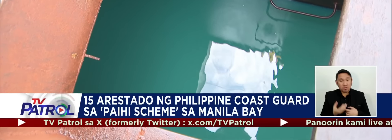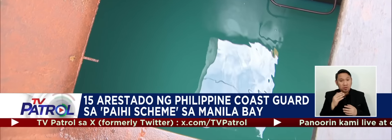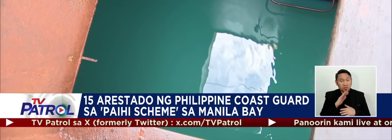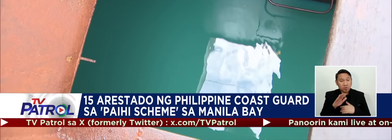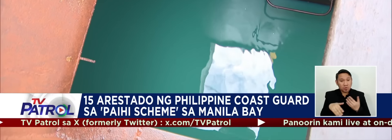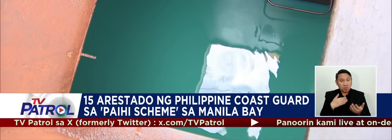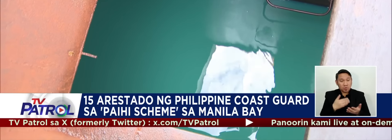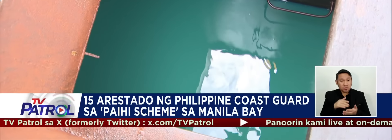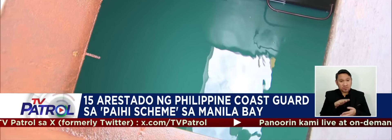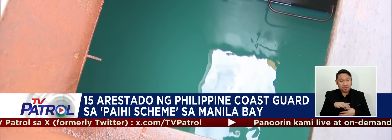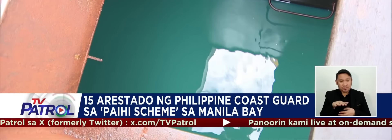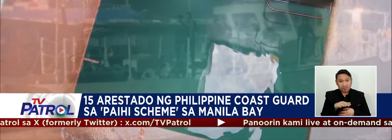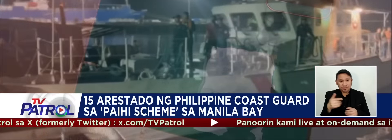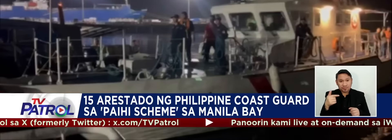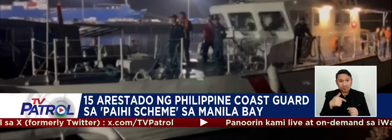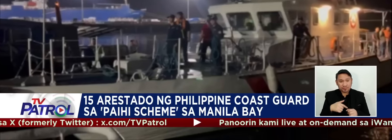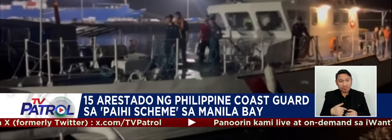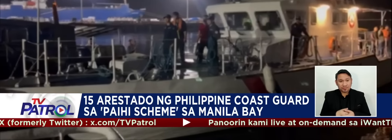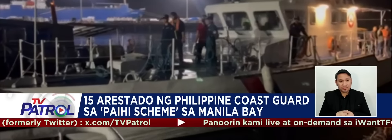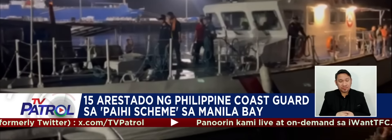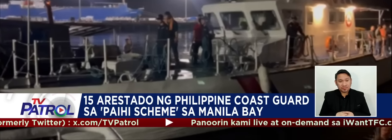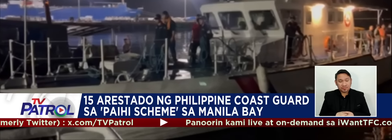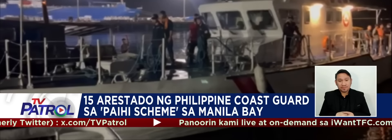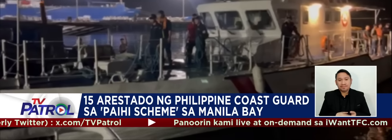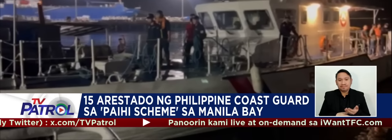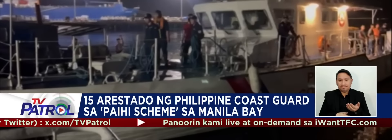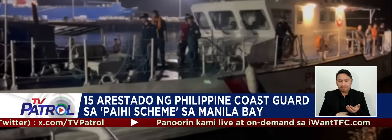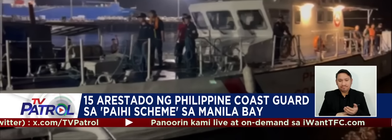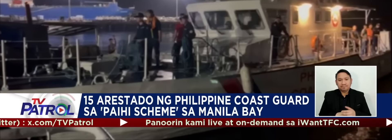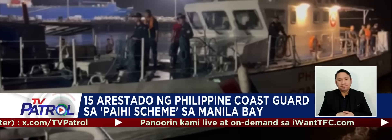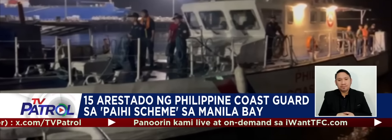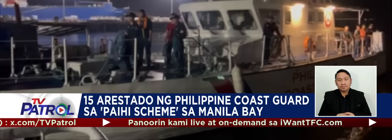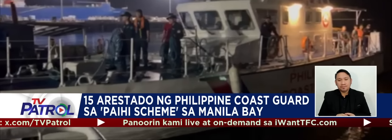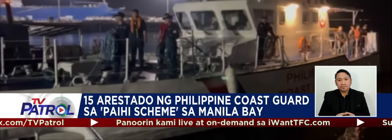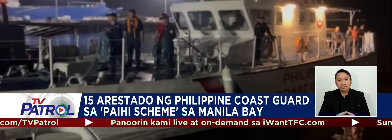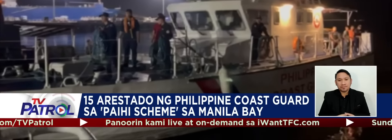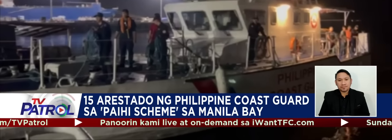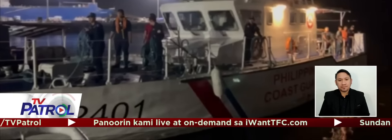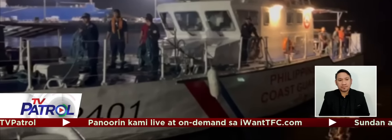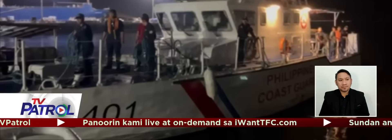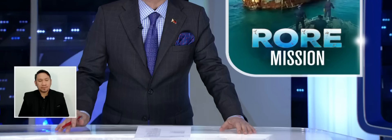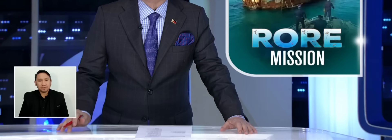mga produktong petrolyo. Johnson Malabat, ABS-CBN News.